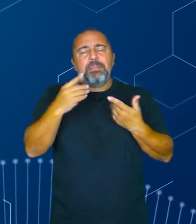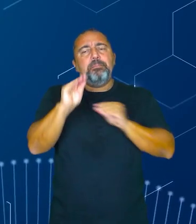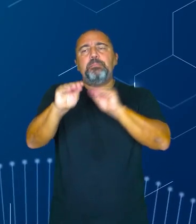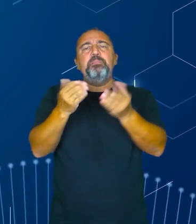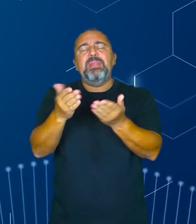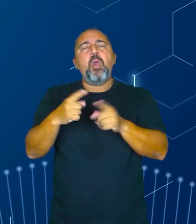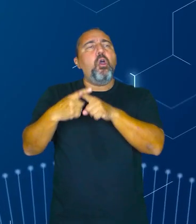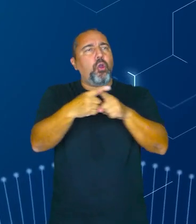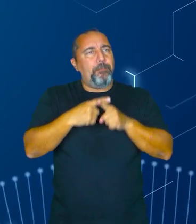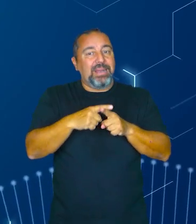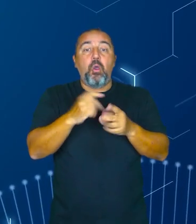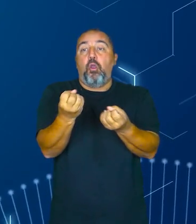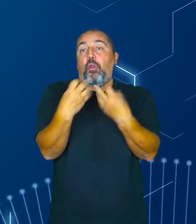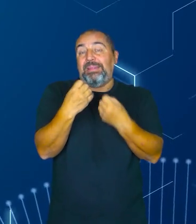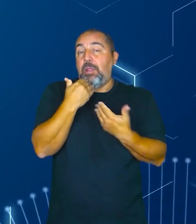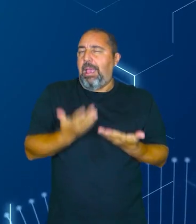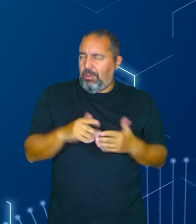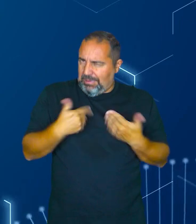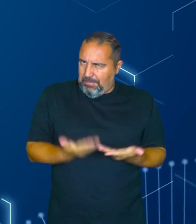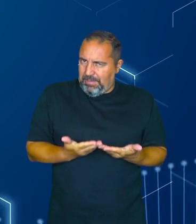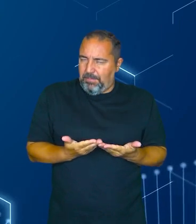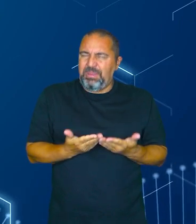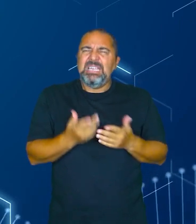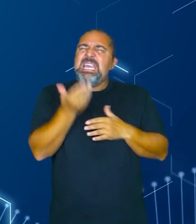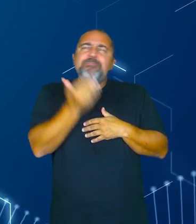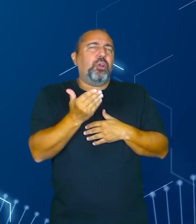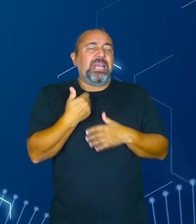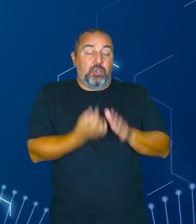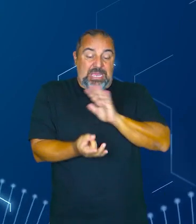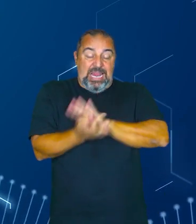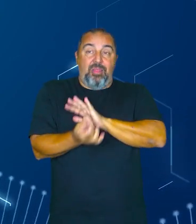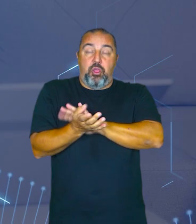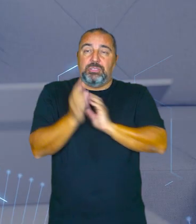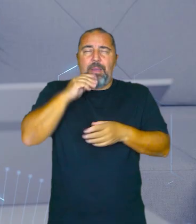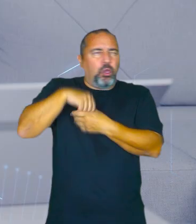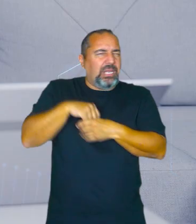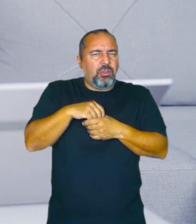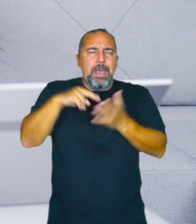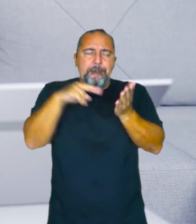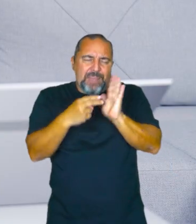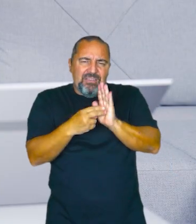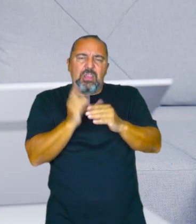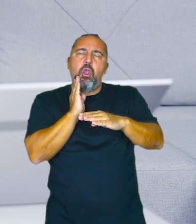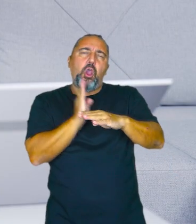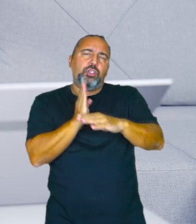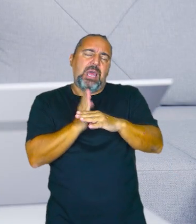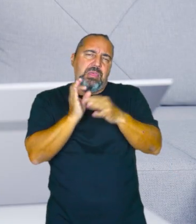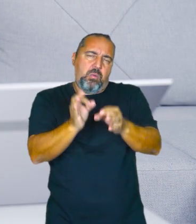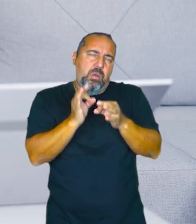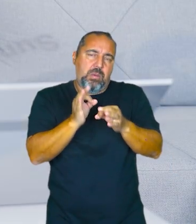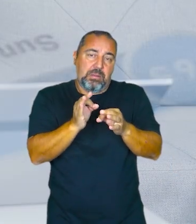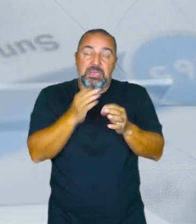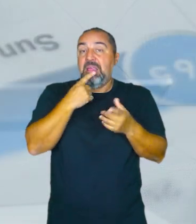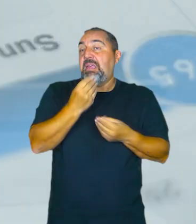dena. 10. Eskatu jendeari partekatzeko edo komentatzeko. Edukien sorkuntzaren zati garrantzitsu bat